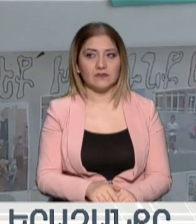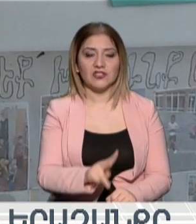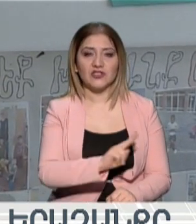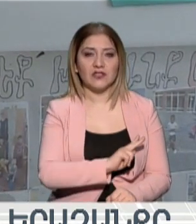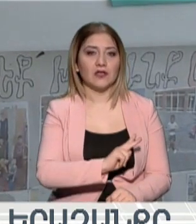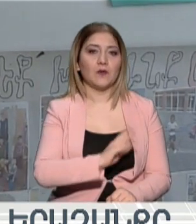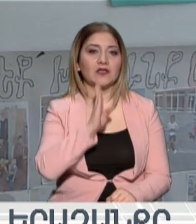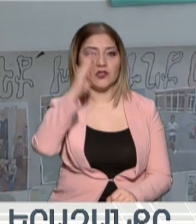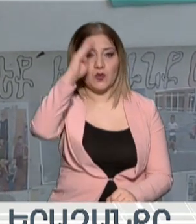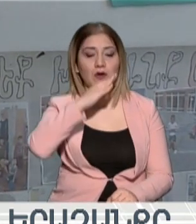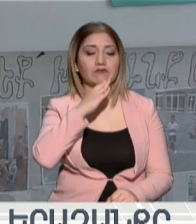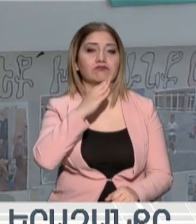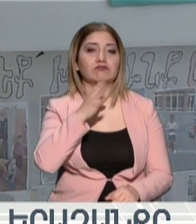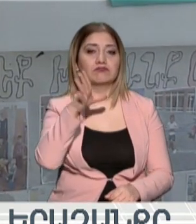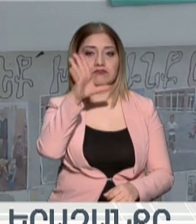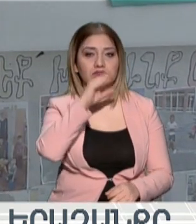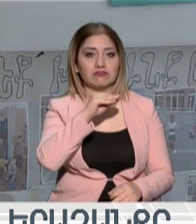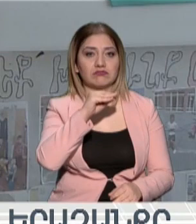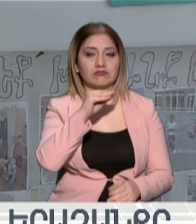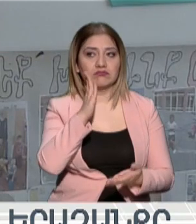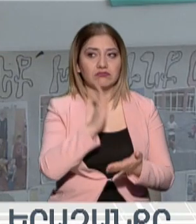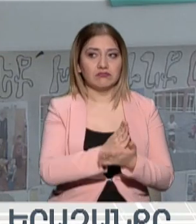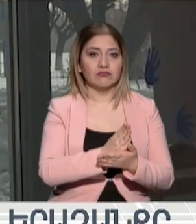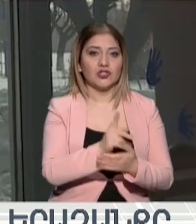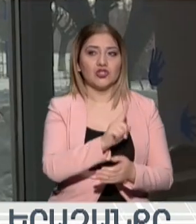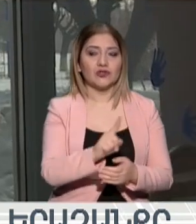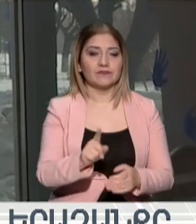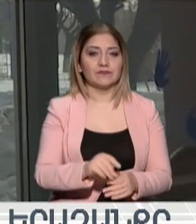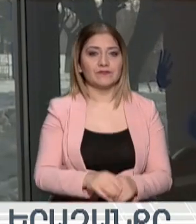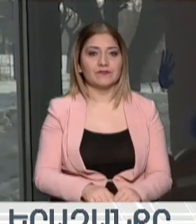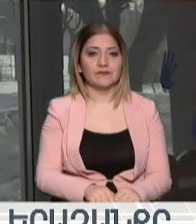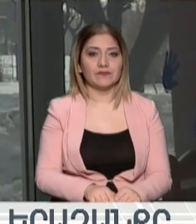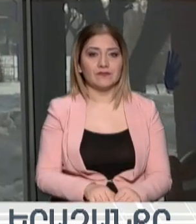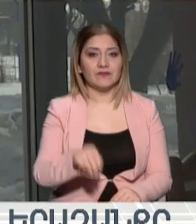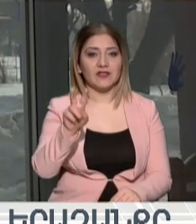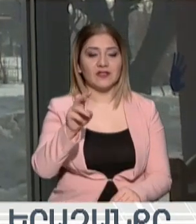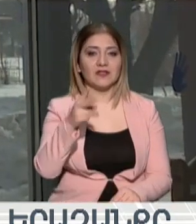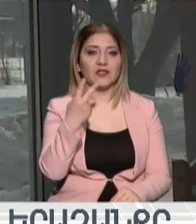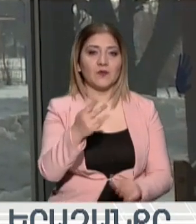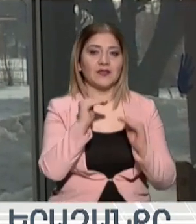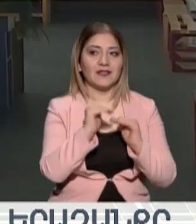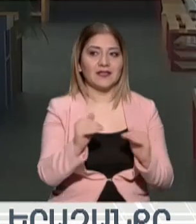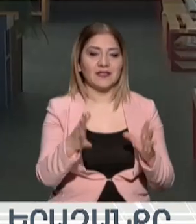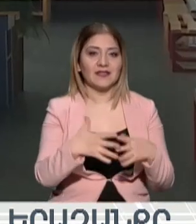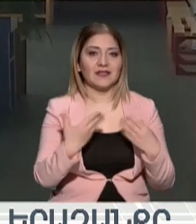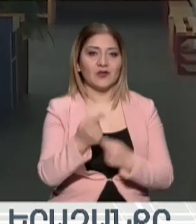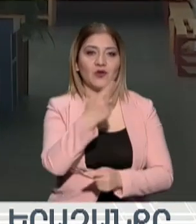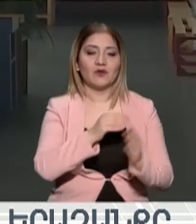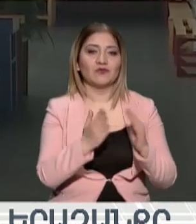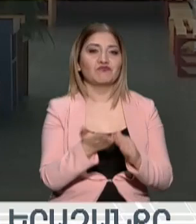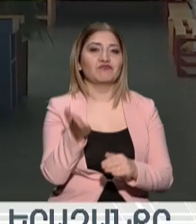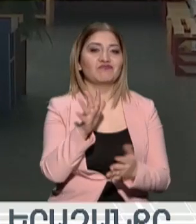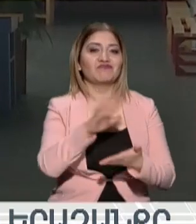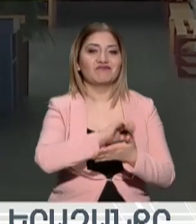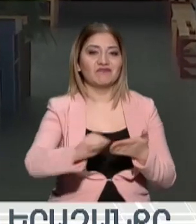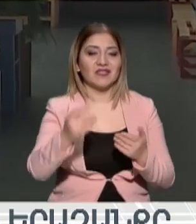սիրող ծնող, հնարավորություններով որոշակի։ Արդյունքում նաև արցախցի երկու փոքրիկ է ընտանիք վերադարձել։